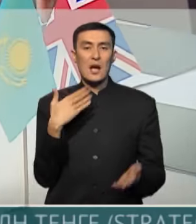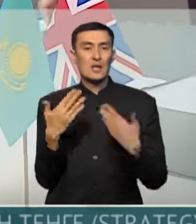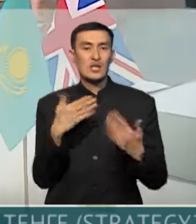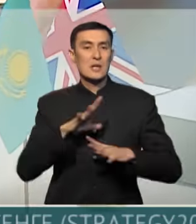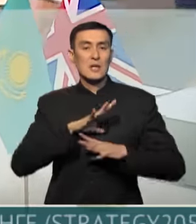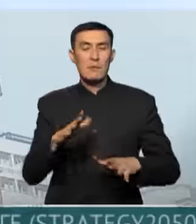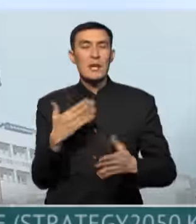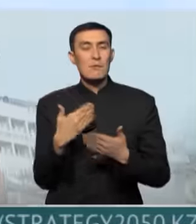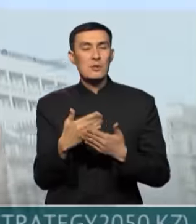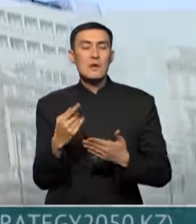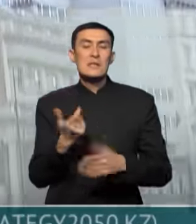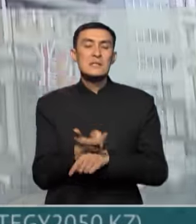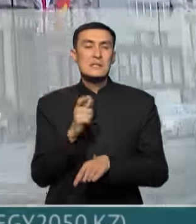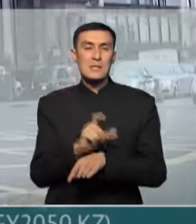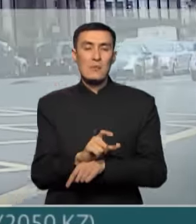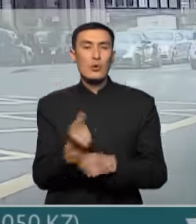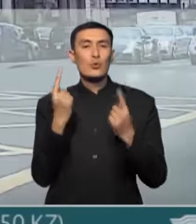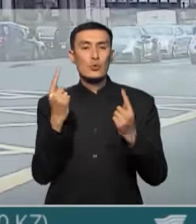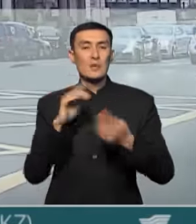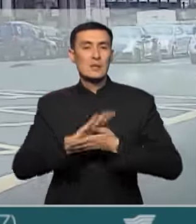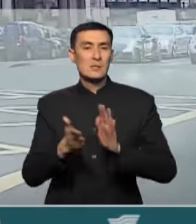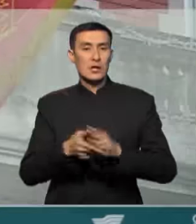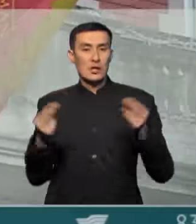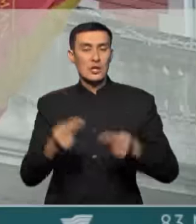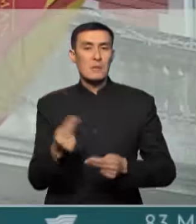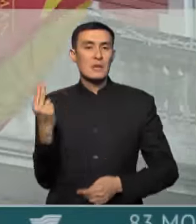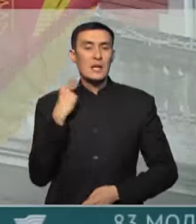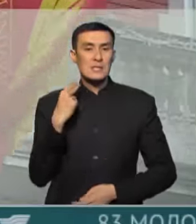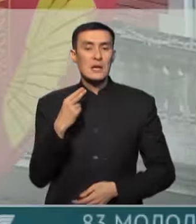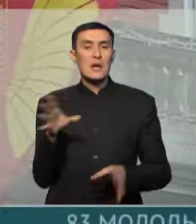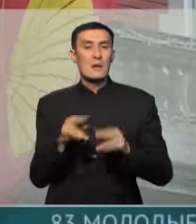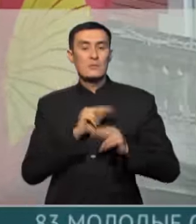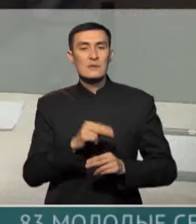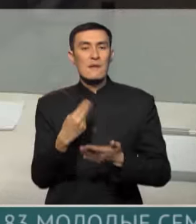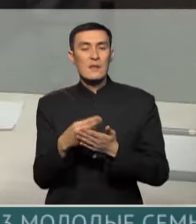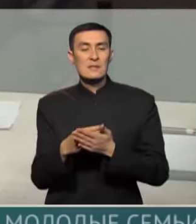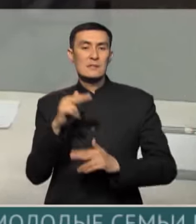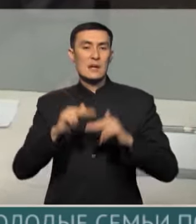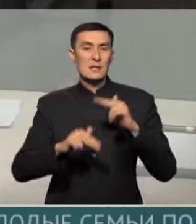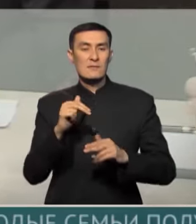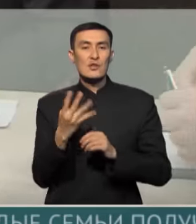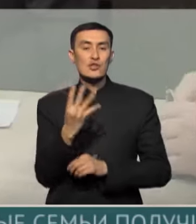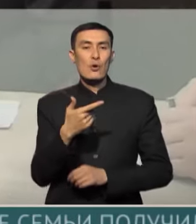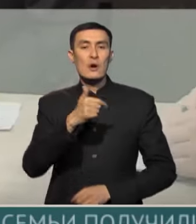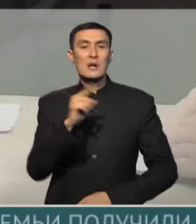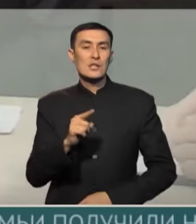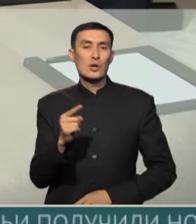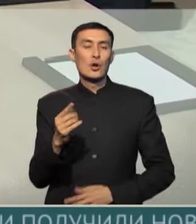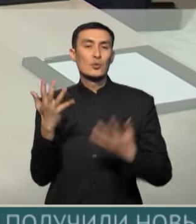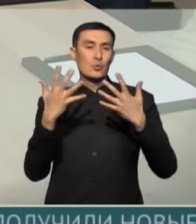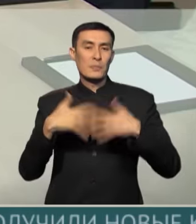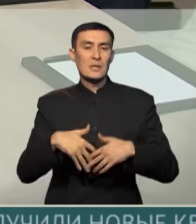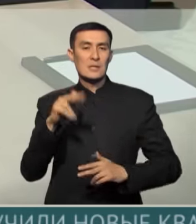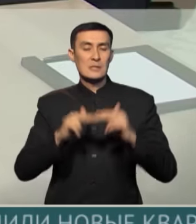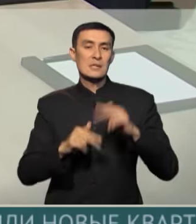было. И, пожалуй, одно из самых на сегодня крупных соглашений. Британские партнеры профинансируют строительство 4 газотурбинных станций